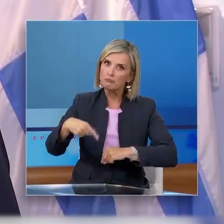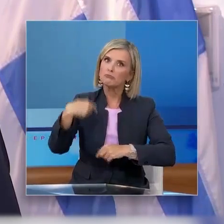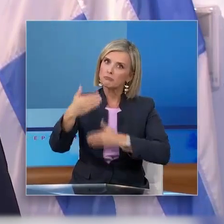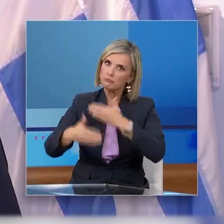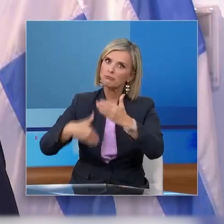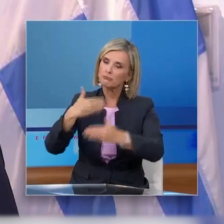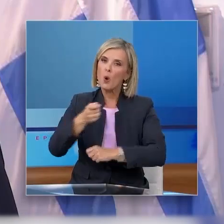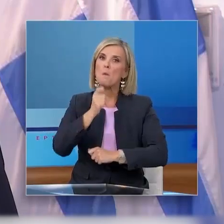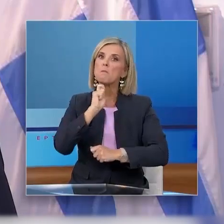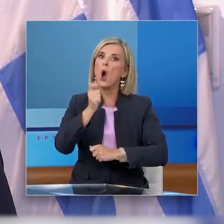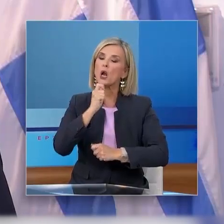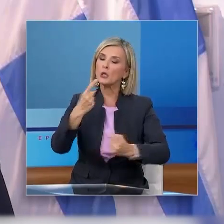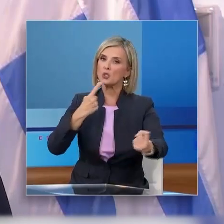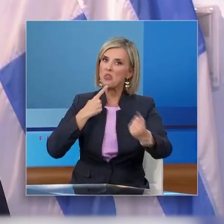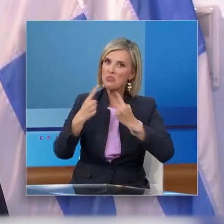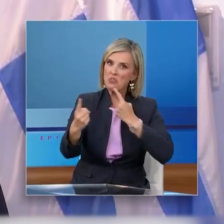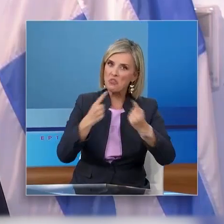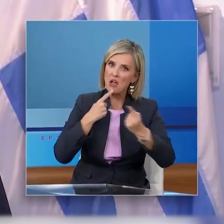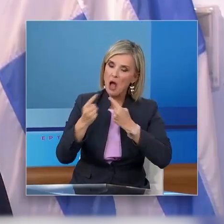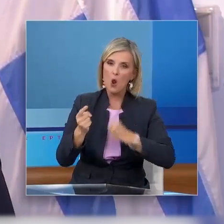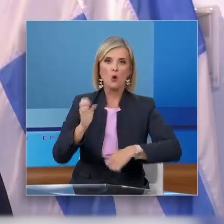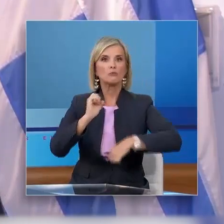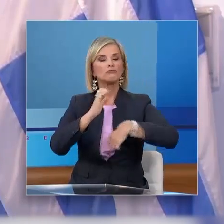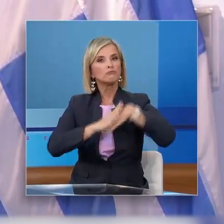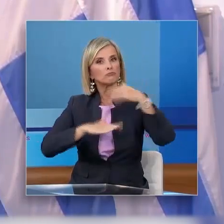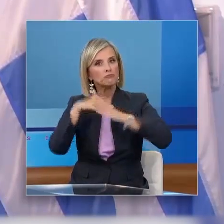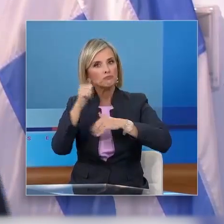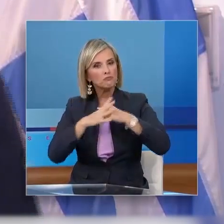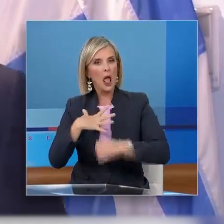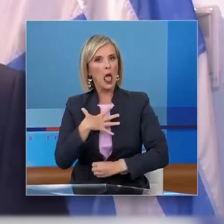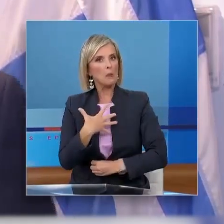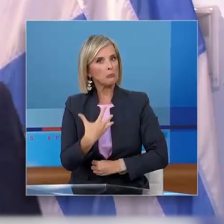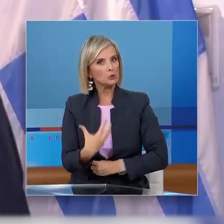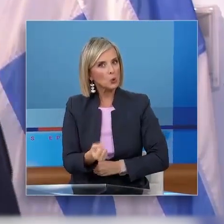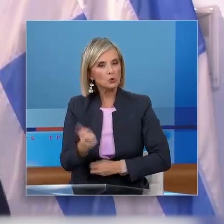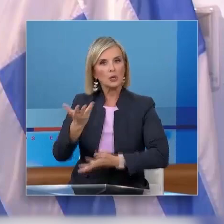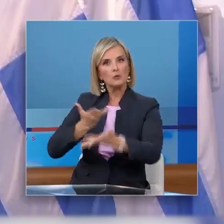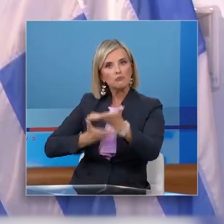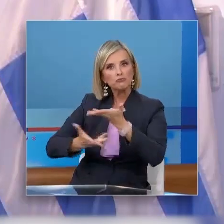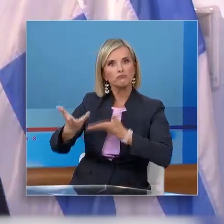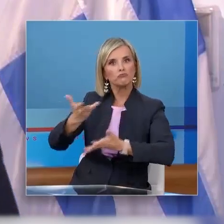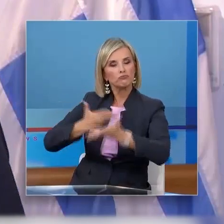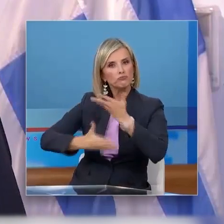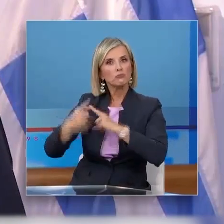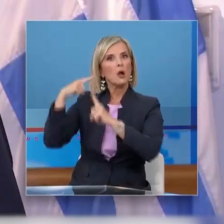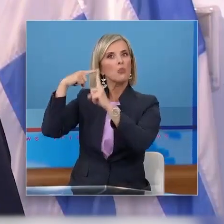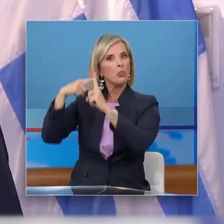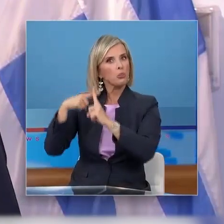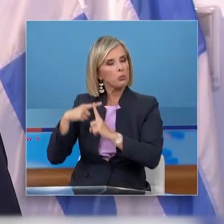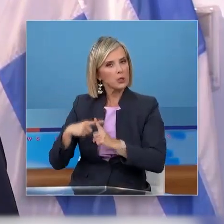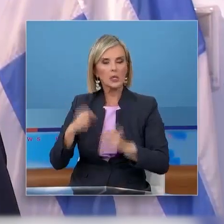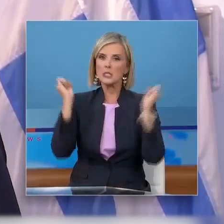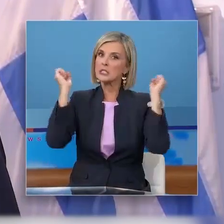επίπεδο πολιτικού διαλόγου μέτρων οικονόμησε οικοδόμησης εμπιστοσύνης αλλά και προώθησης της θετικής ατζέντας